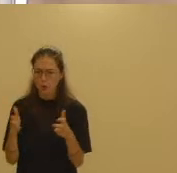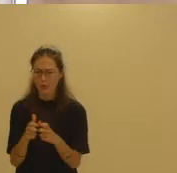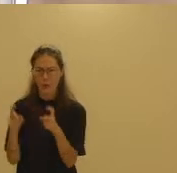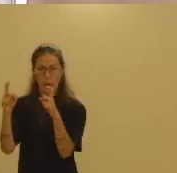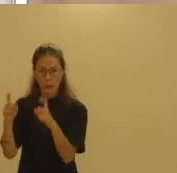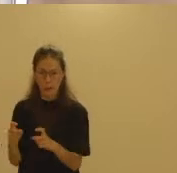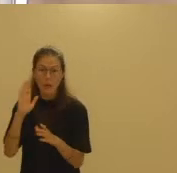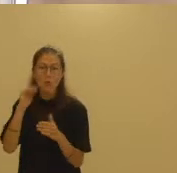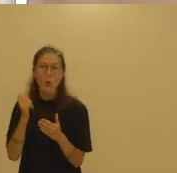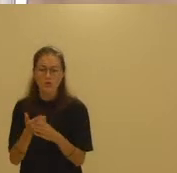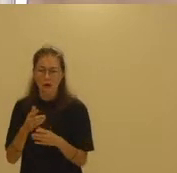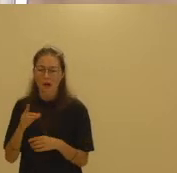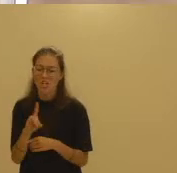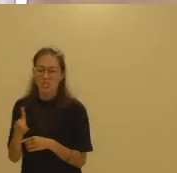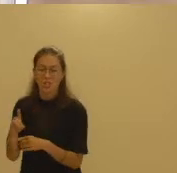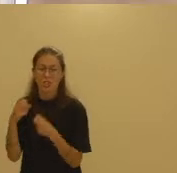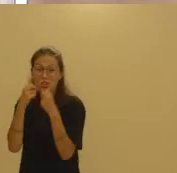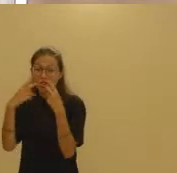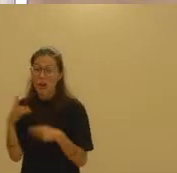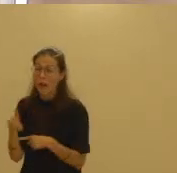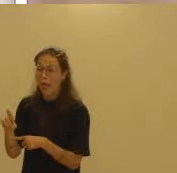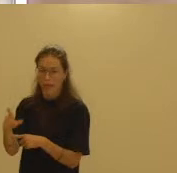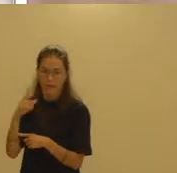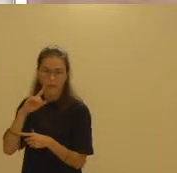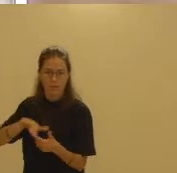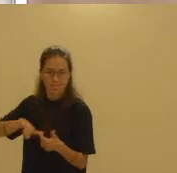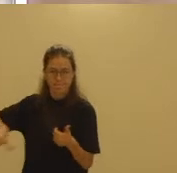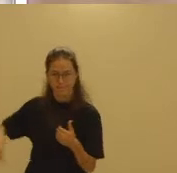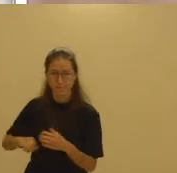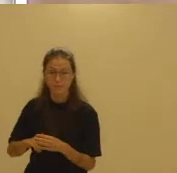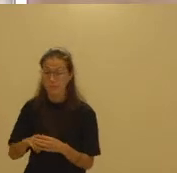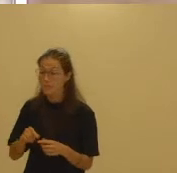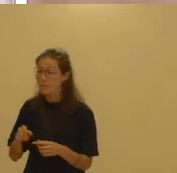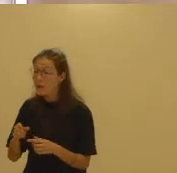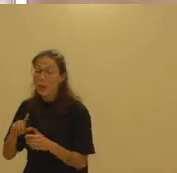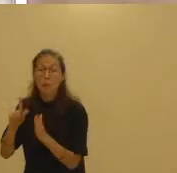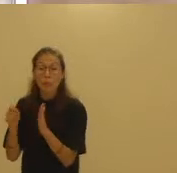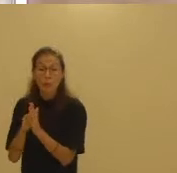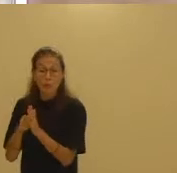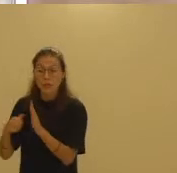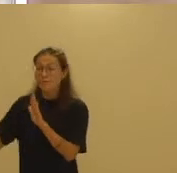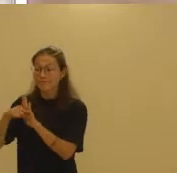Je serai donc très prochainement amené à revenir vers vous pour vous soumettre ces nouvelles conventions.